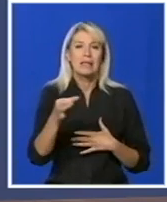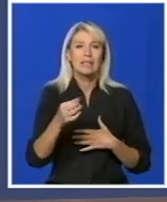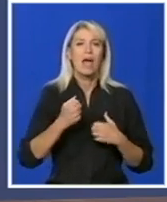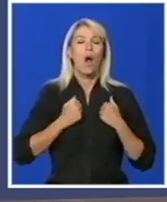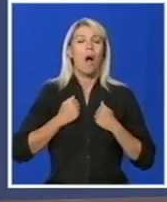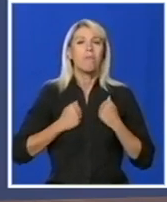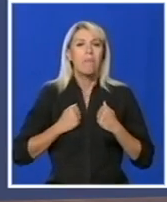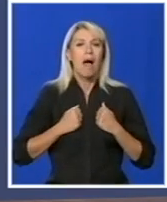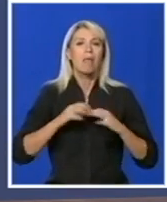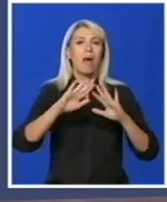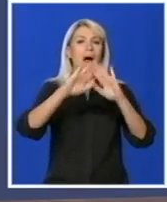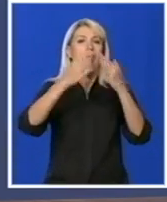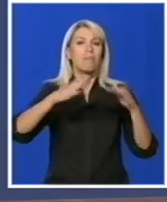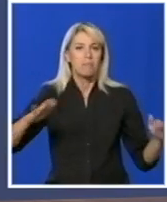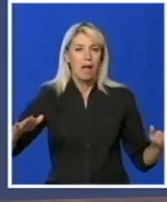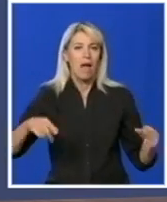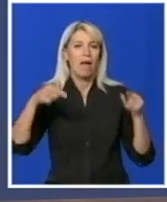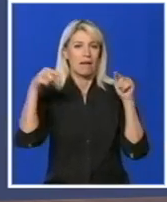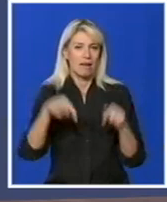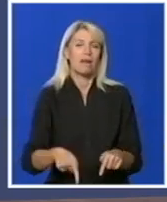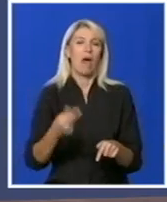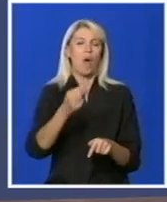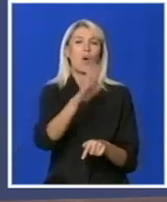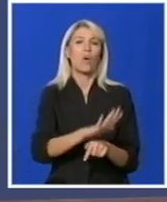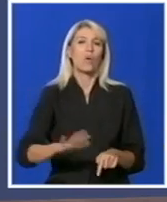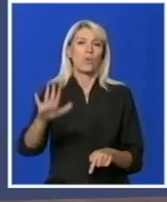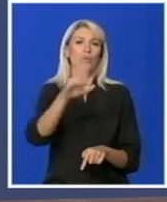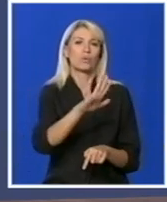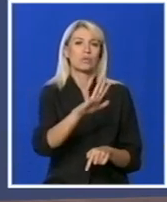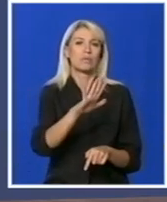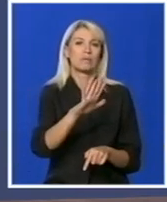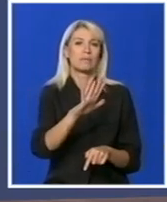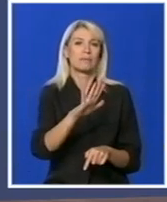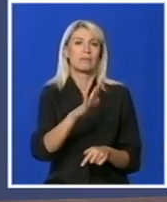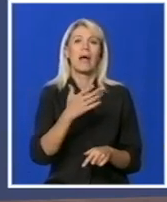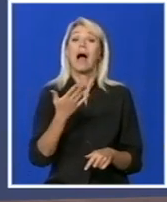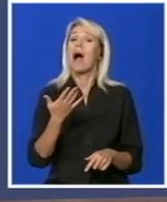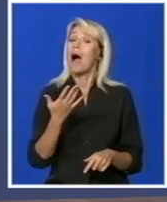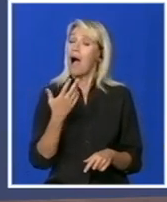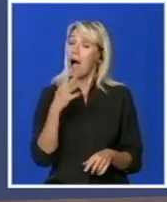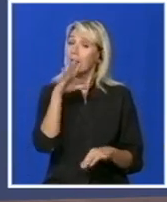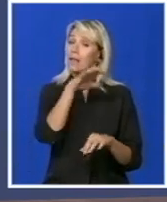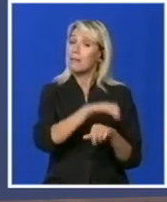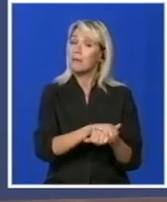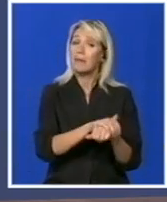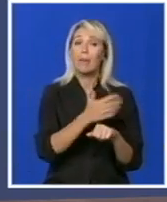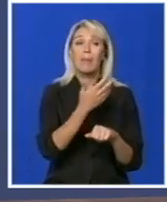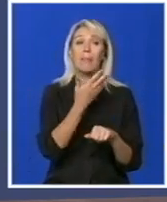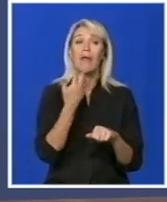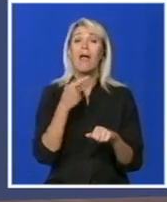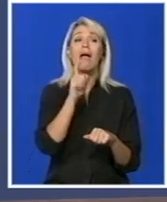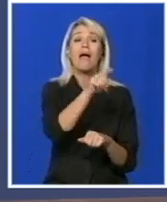ali je uočljivo da se ne koriste sva sredstva zaštite od maske